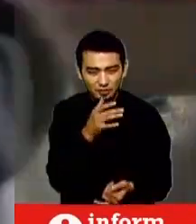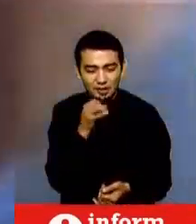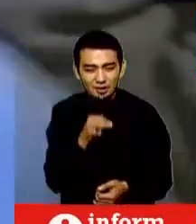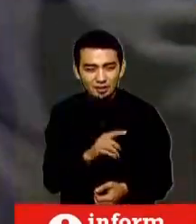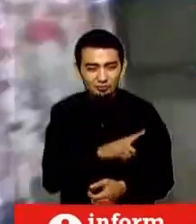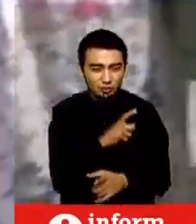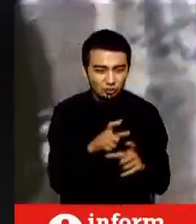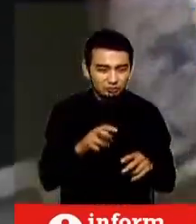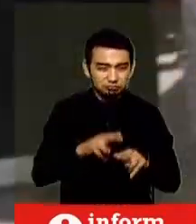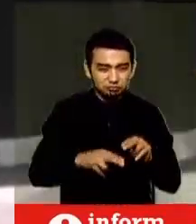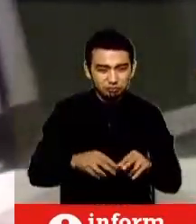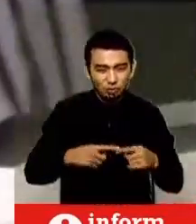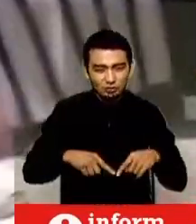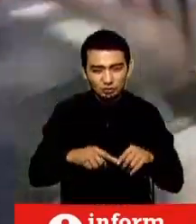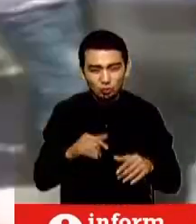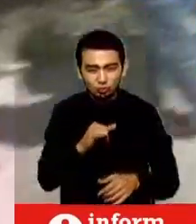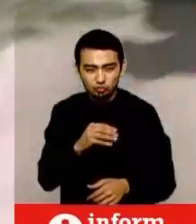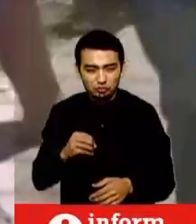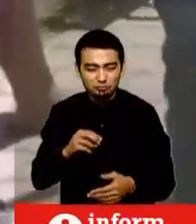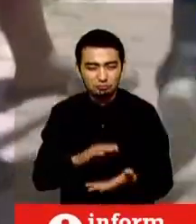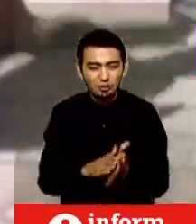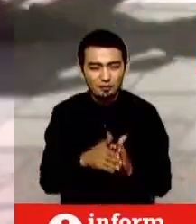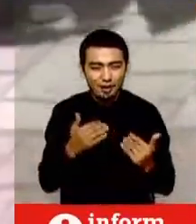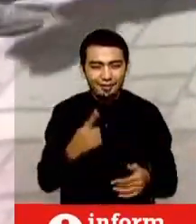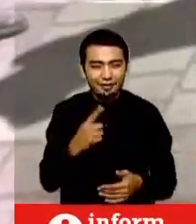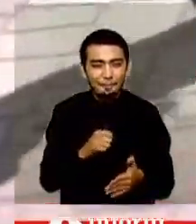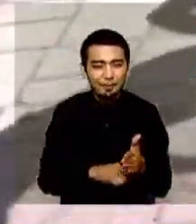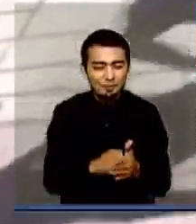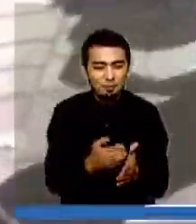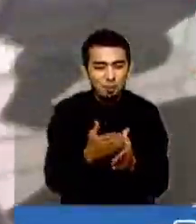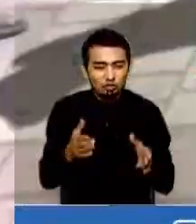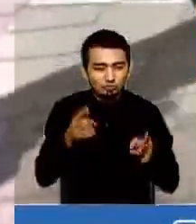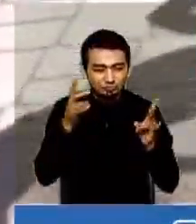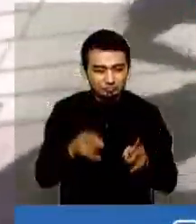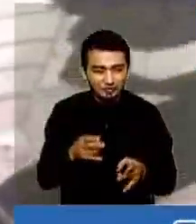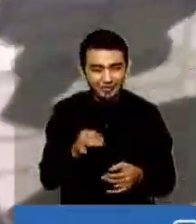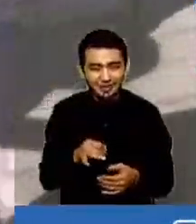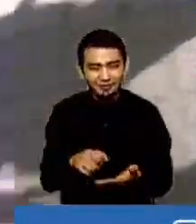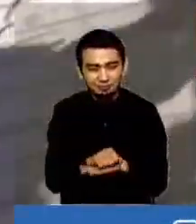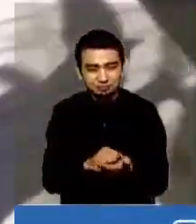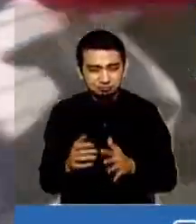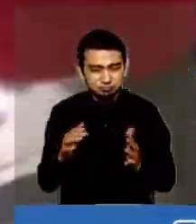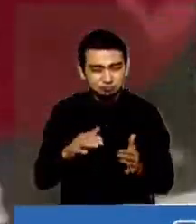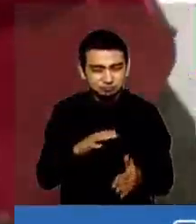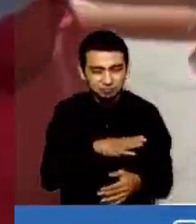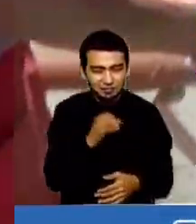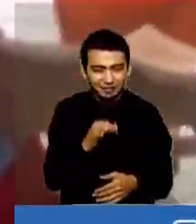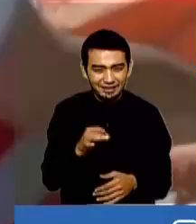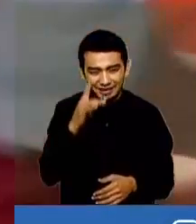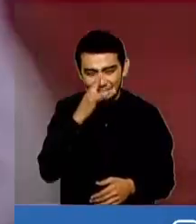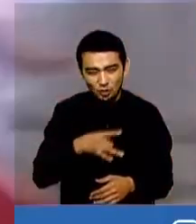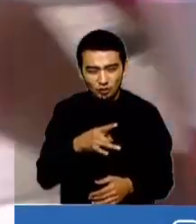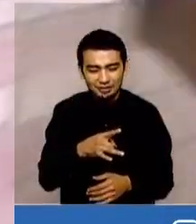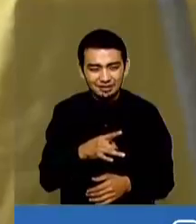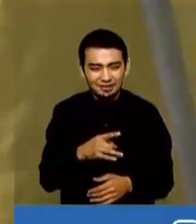эксперты строительной отрасли уже заключили, что одной из причин большого числа жертв и разрушений стала распространенная в регионе